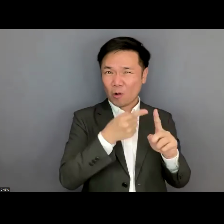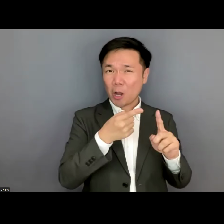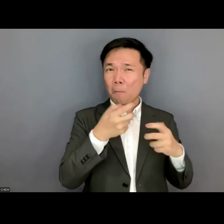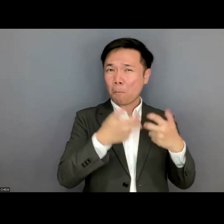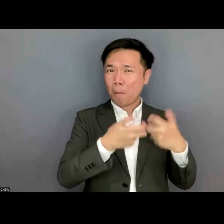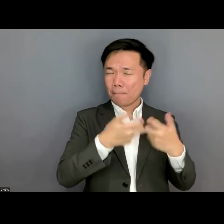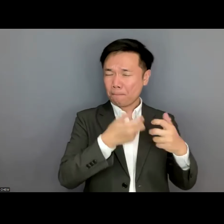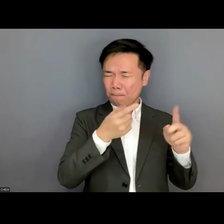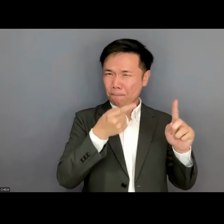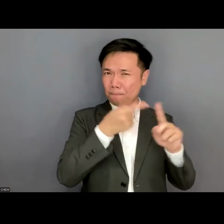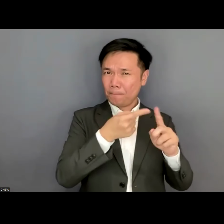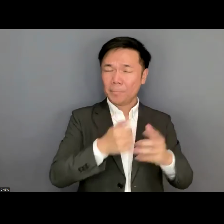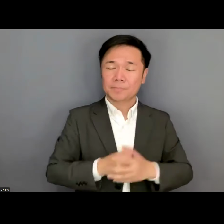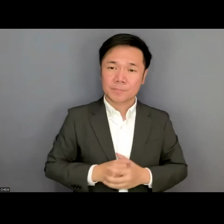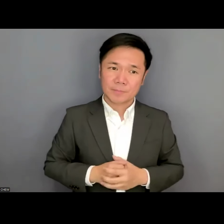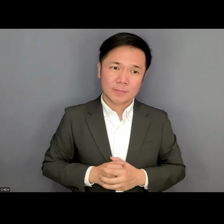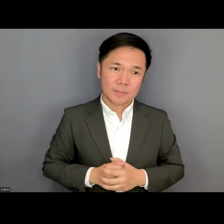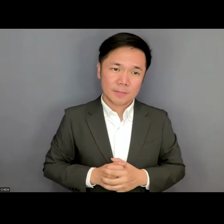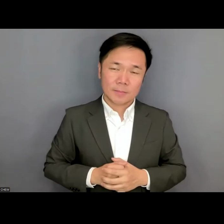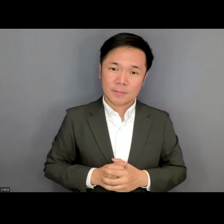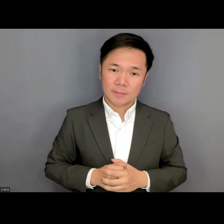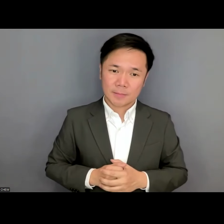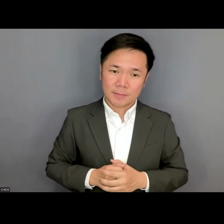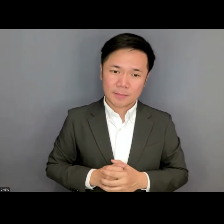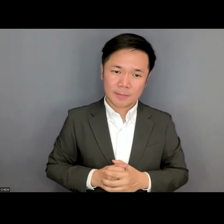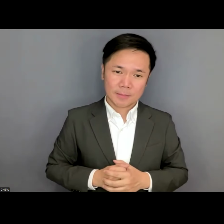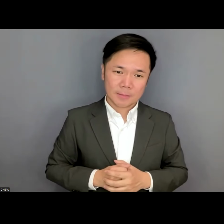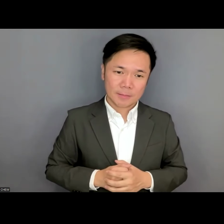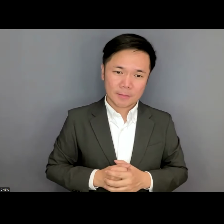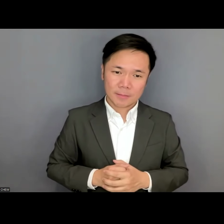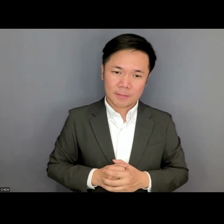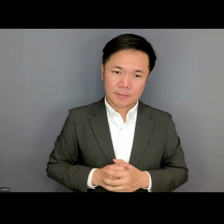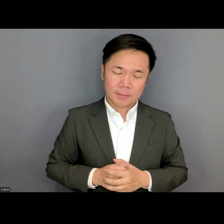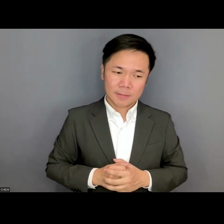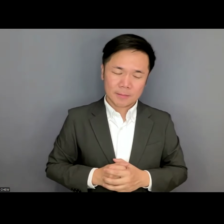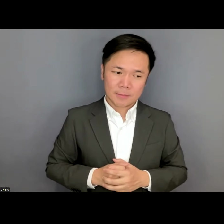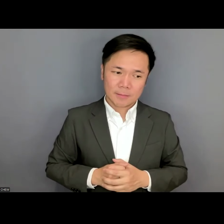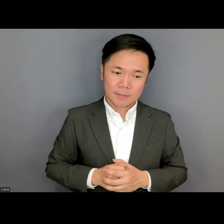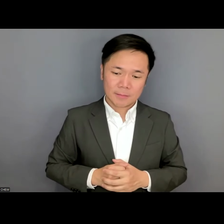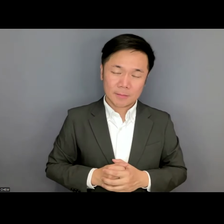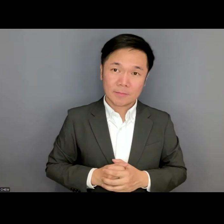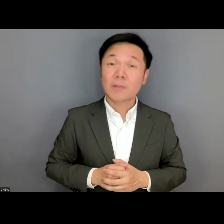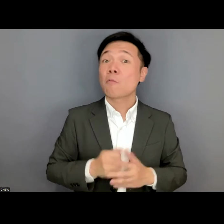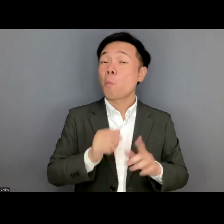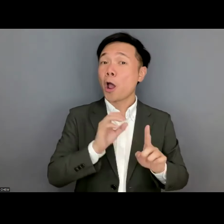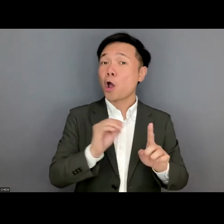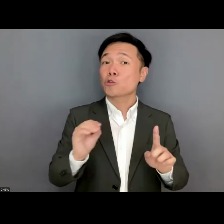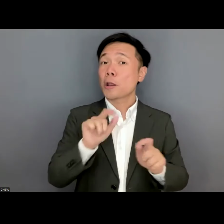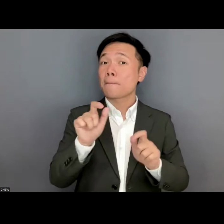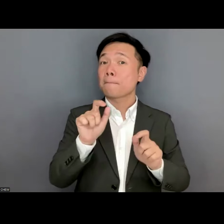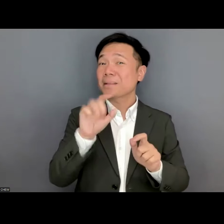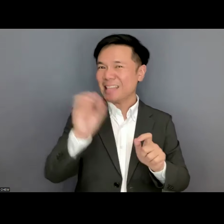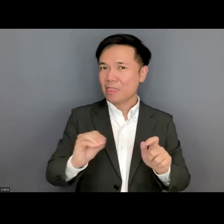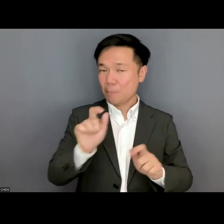été l'adoption à l'unanimité, comme je disais, des We pactes pour l'avenir, have et qui adopted a également été unanimously the accompagné Pact for the des annexes, Future